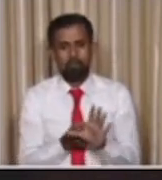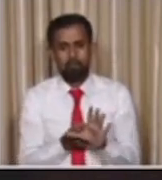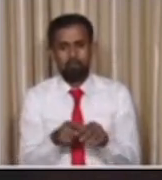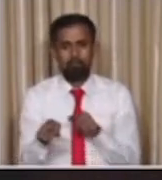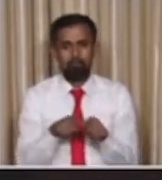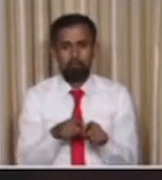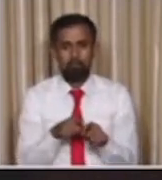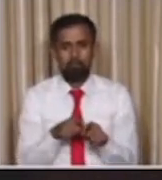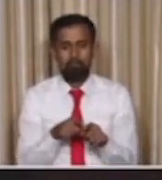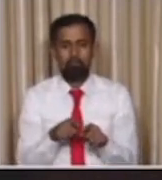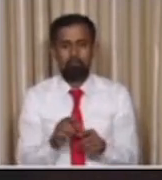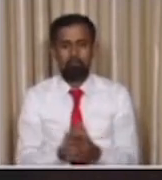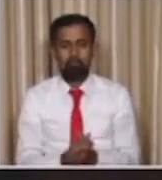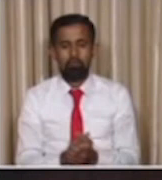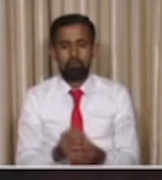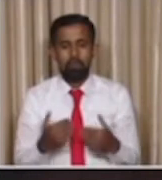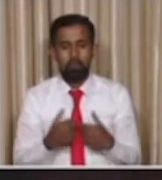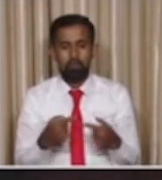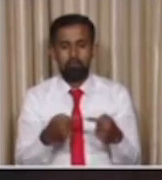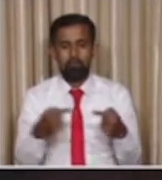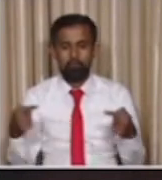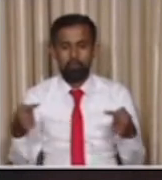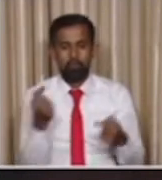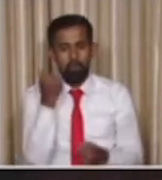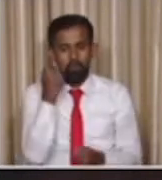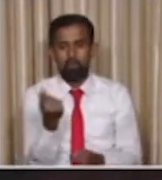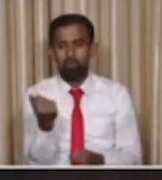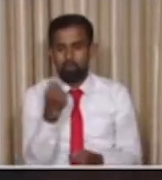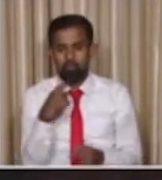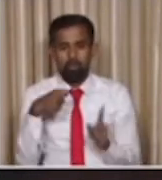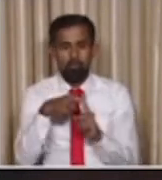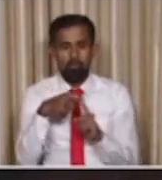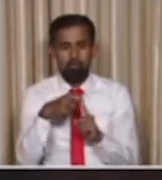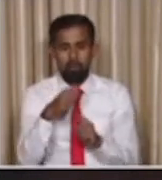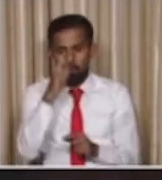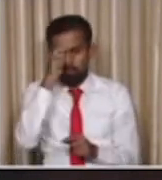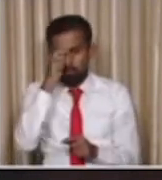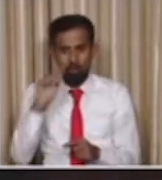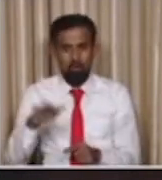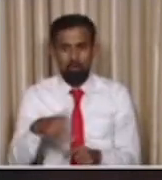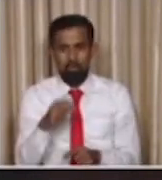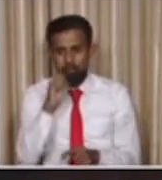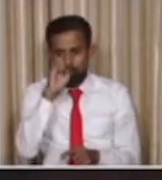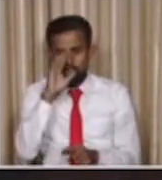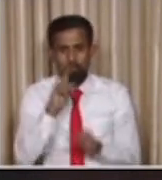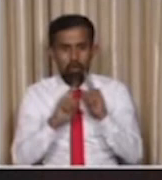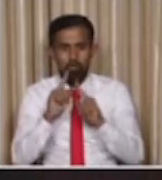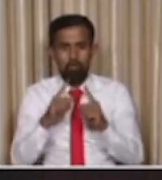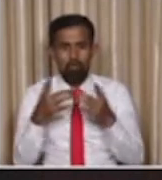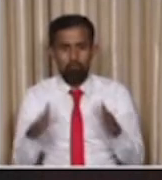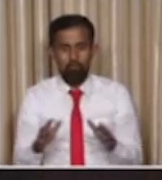අපි තරුණ මන්ත්‍රීවරු විදියට අපේ විපක්ෂයේ මේ යෝජනාව ගෙන ආපු කාවින්ද ජයවර්ධන මන්ත්‍රීතුමා මෙතන නැහැ මම අද උදේත් එතුමාත් එක්ක කතා